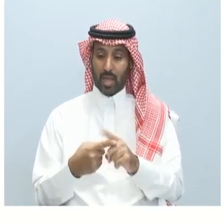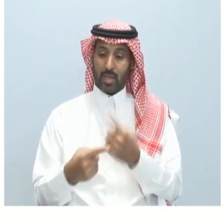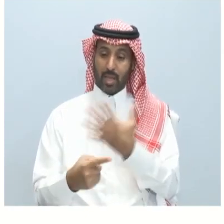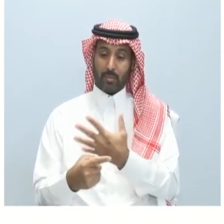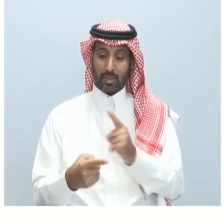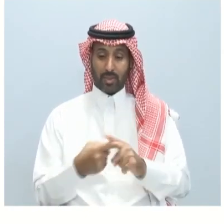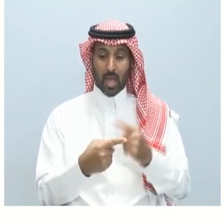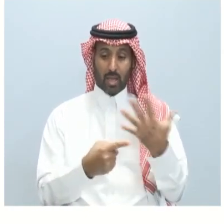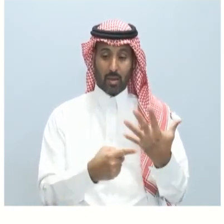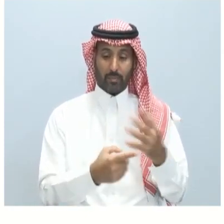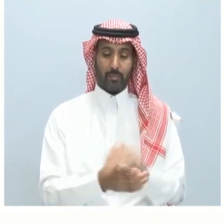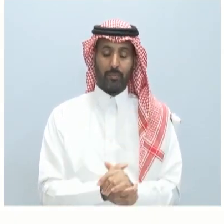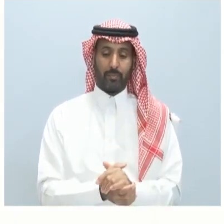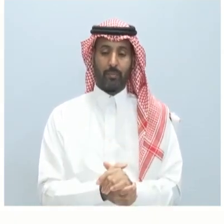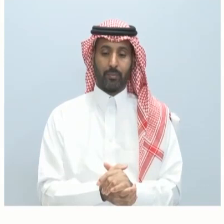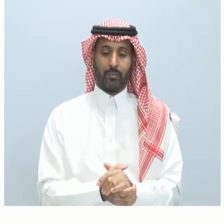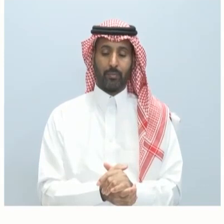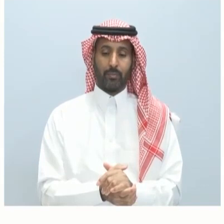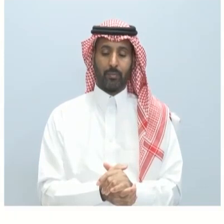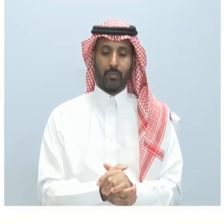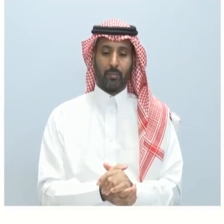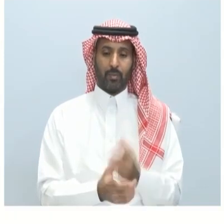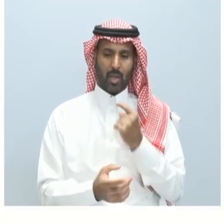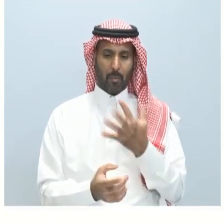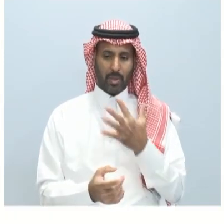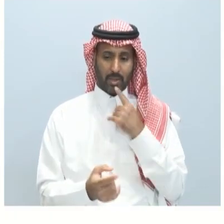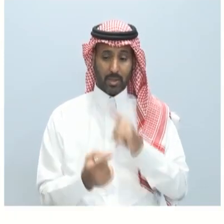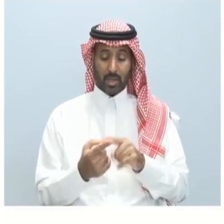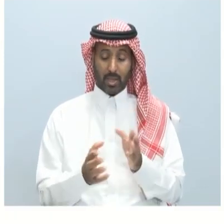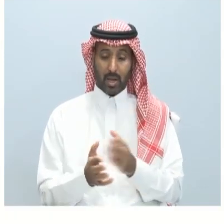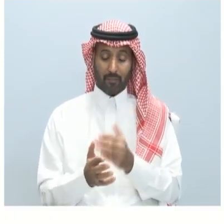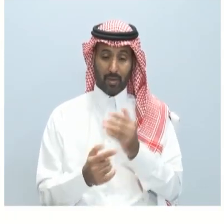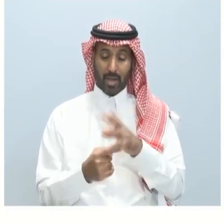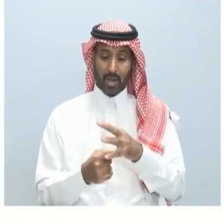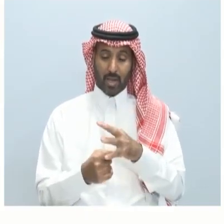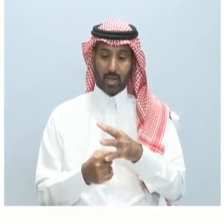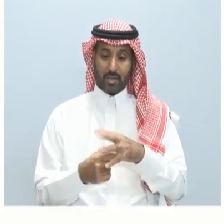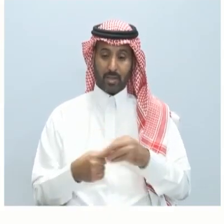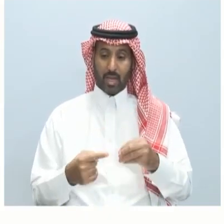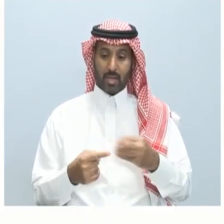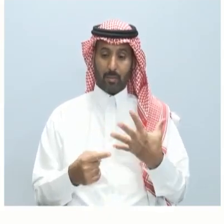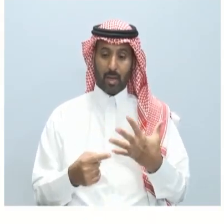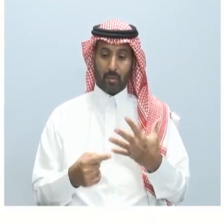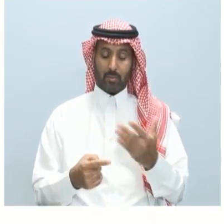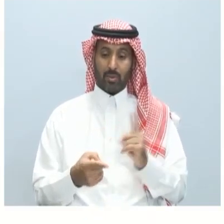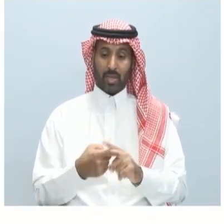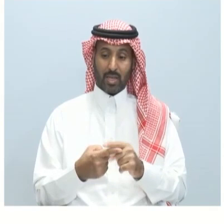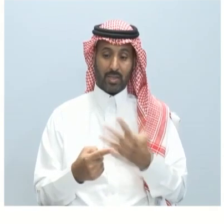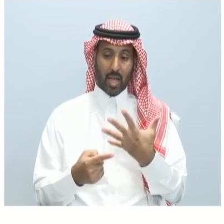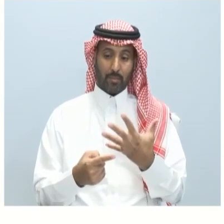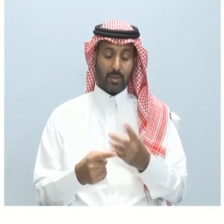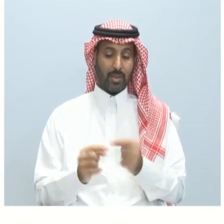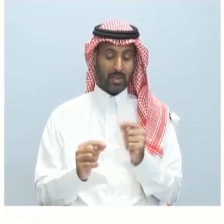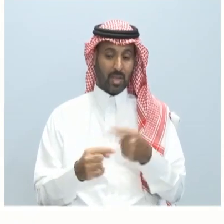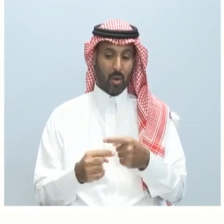المساواه صحيحه الان نبسط لدي في الطرف الايمن سالب خ وزائد 5 قيمتها